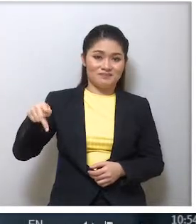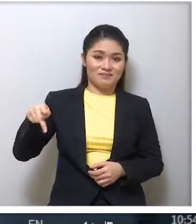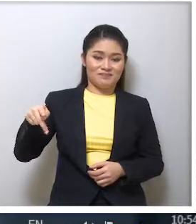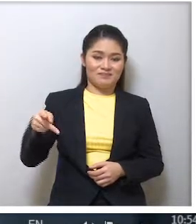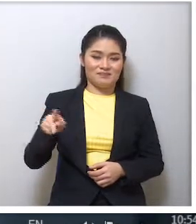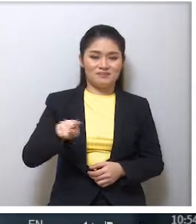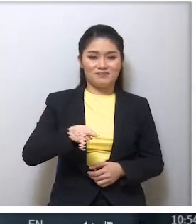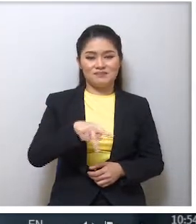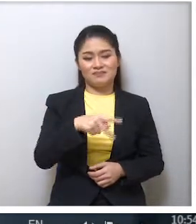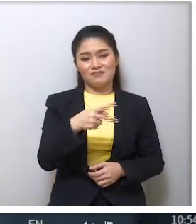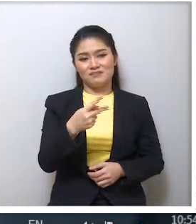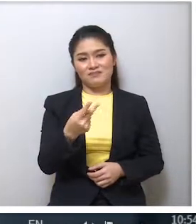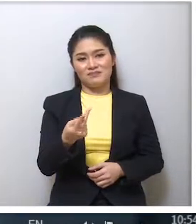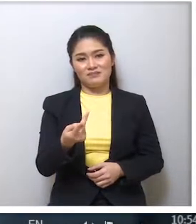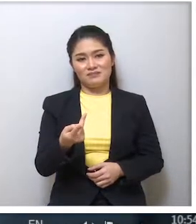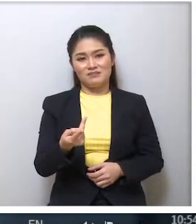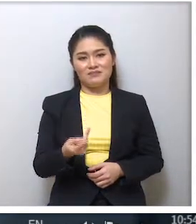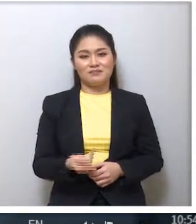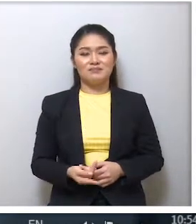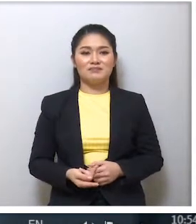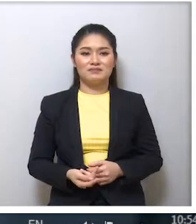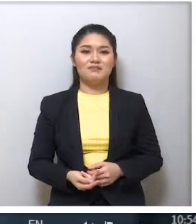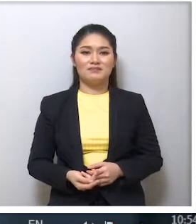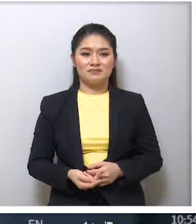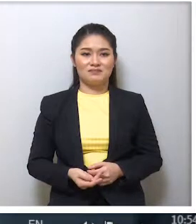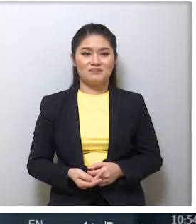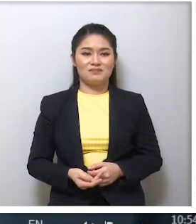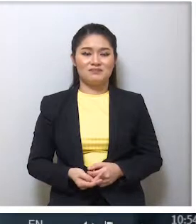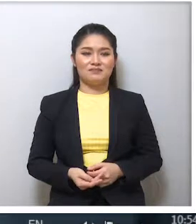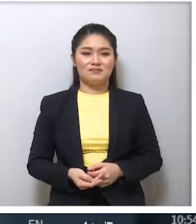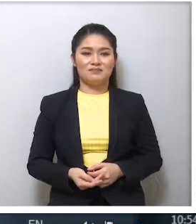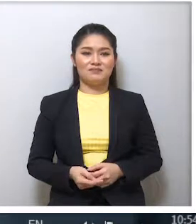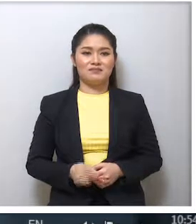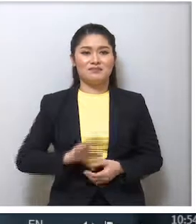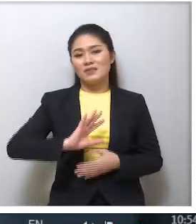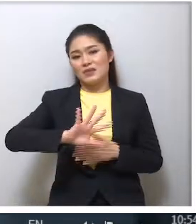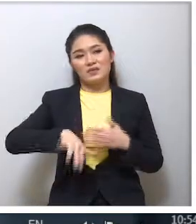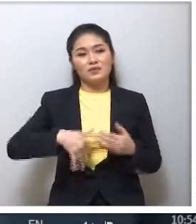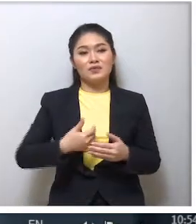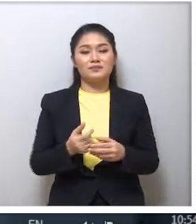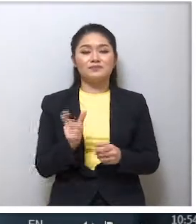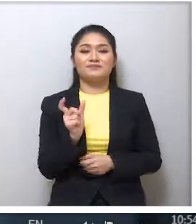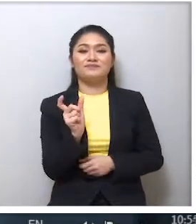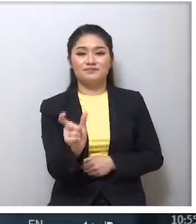แล้วค่อยเลื่อนไปนะฮะตัวโลโก้ก็ตกลงมา